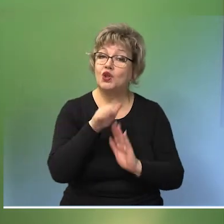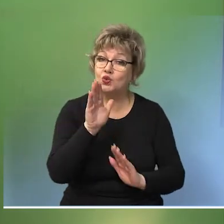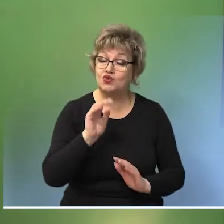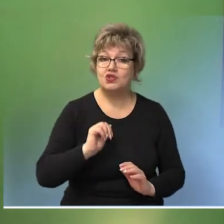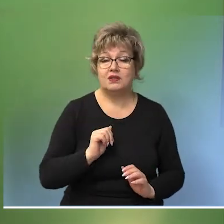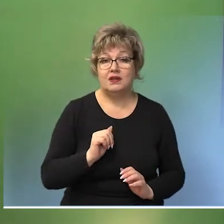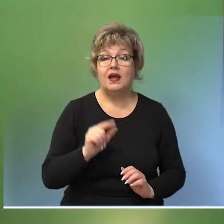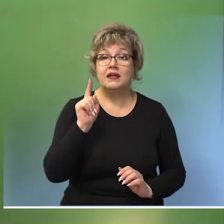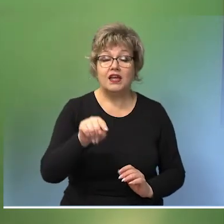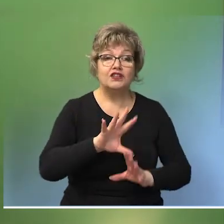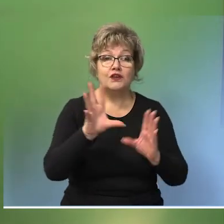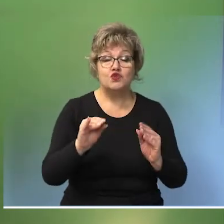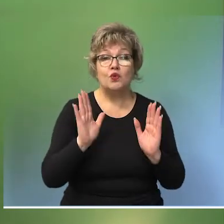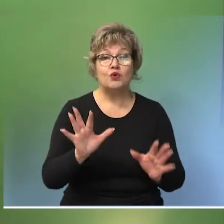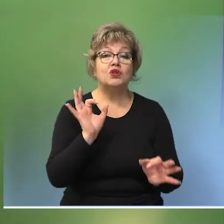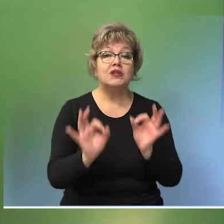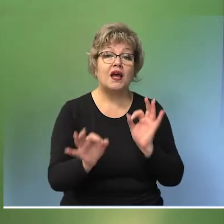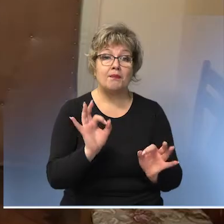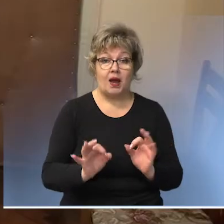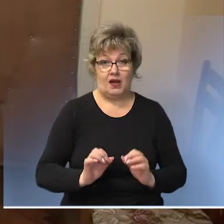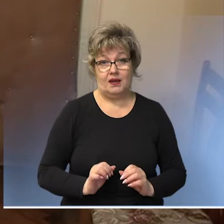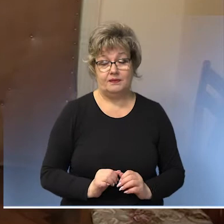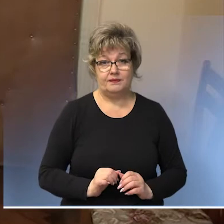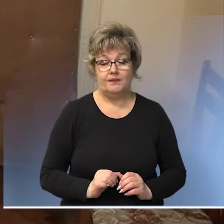лучше. Тогда все будет нормально.